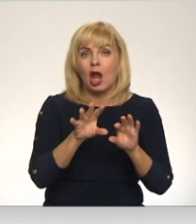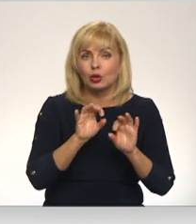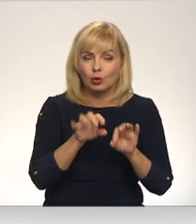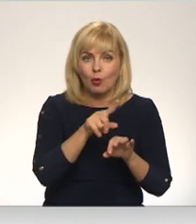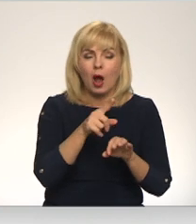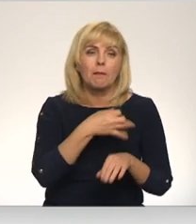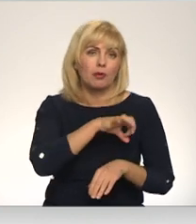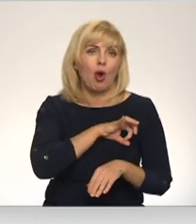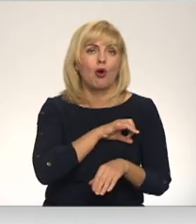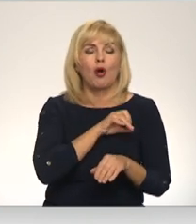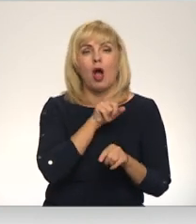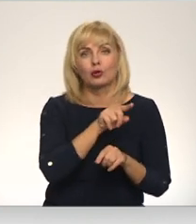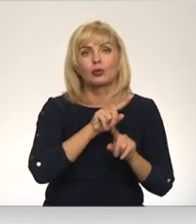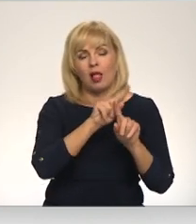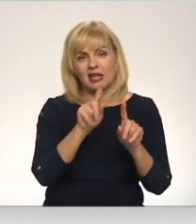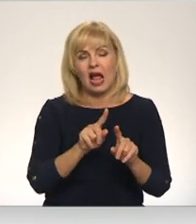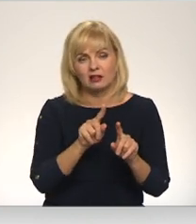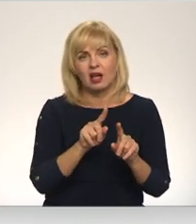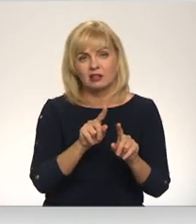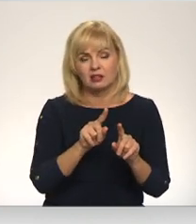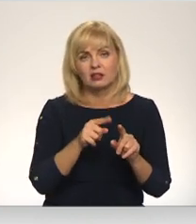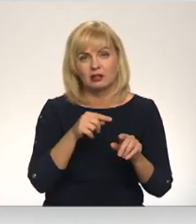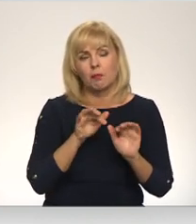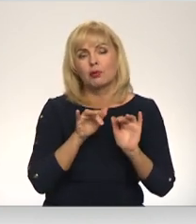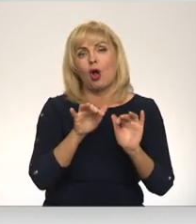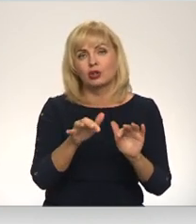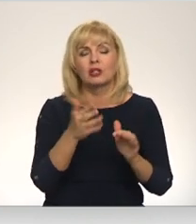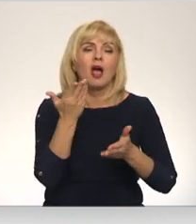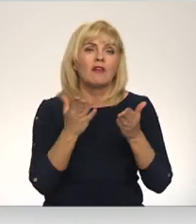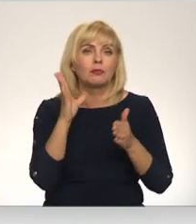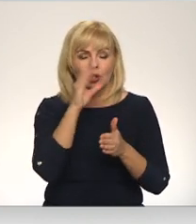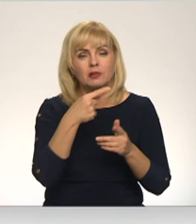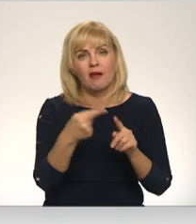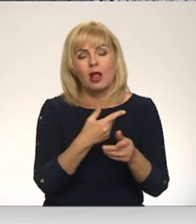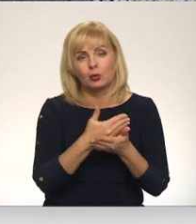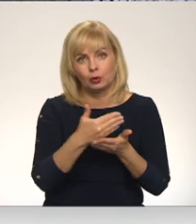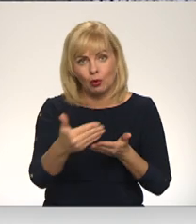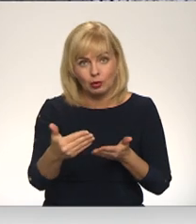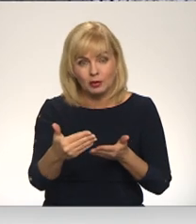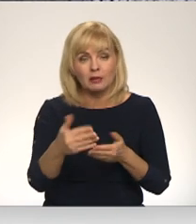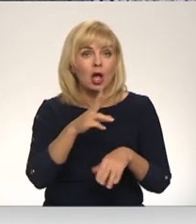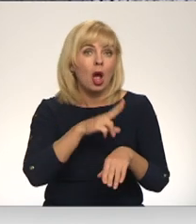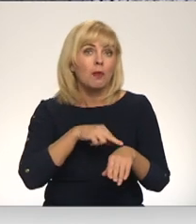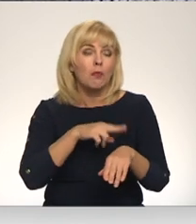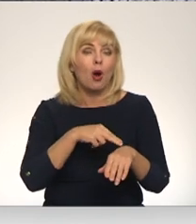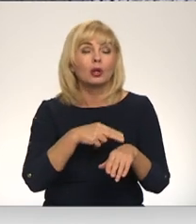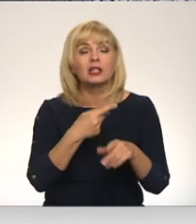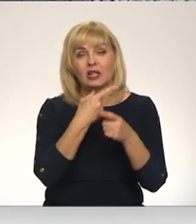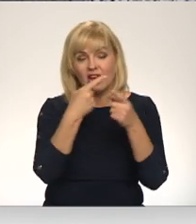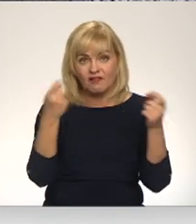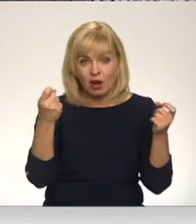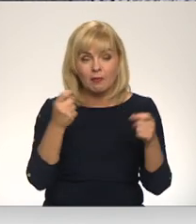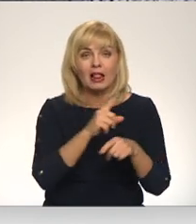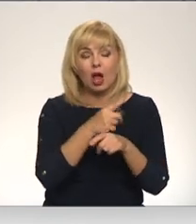attiecība prokuratūra lietas gaitā, ja būs nepieciešamība, iespējams arī, kad vēl turpināsies. Lai gan policijā informē, ka Lielgabals